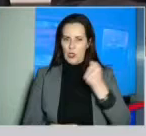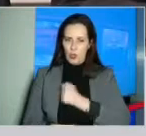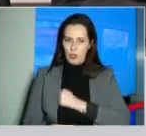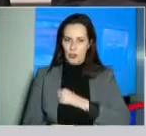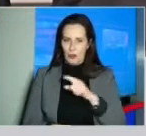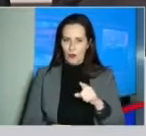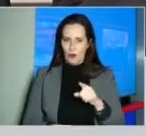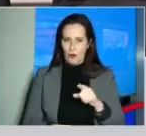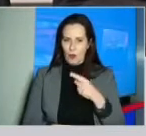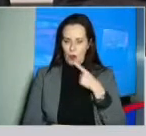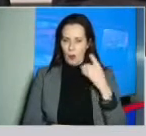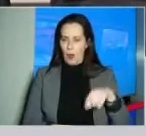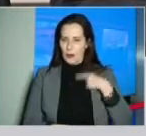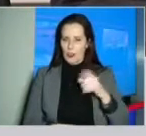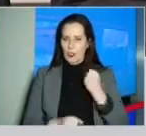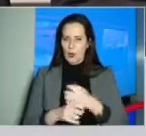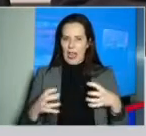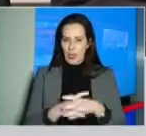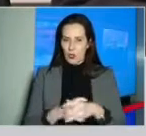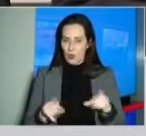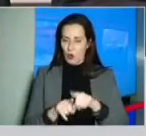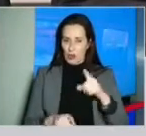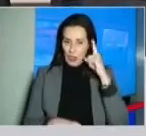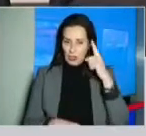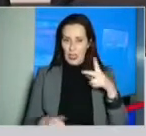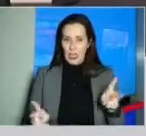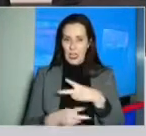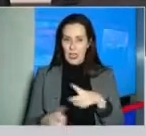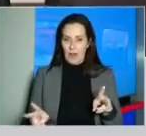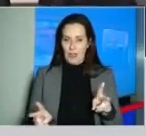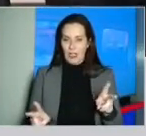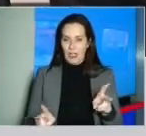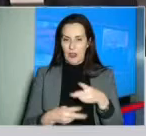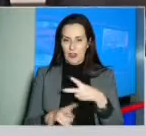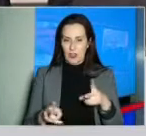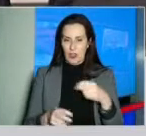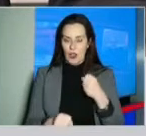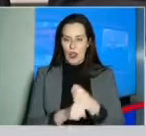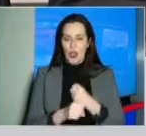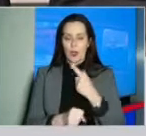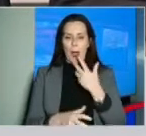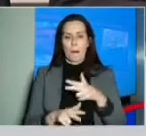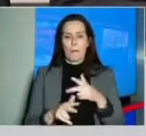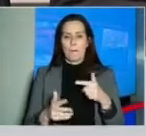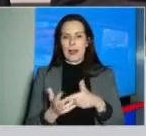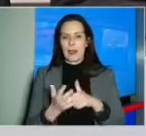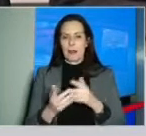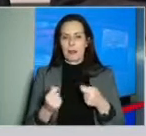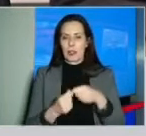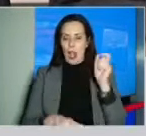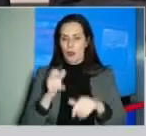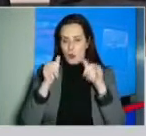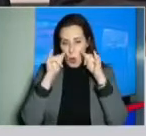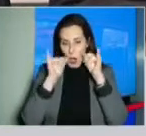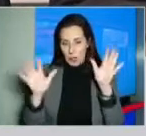והוא מטיף לאיחוד הזה כבר זמן רב. כמו שאתה יודע, אי אפשר לעשות הערכות על פי כמה אנשים